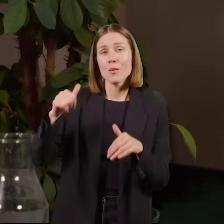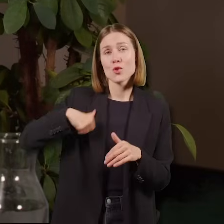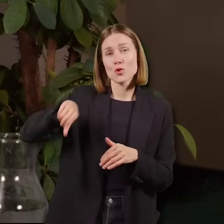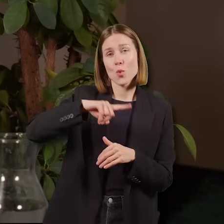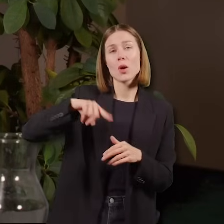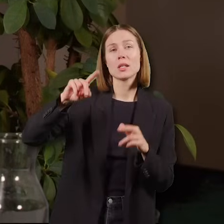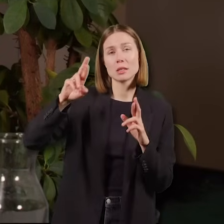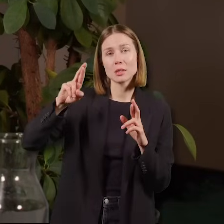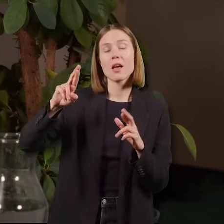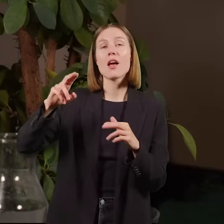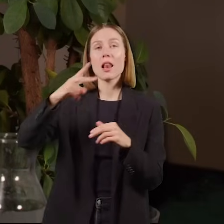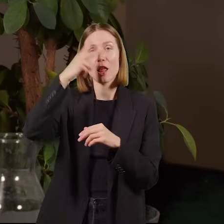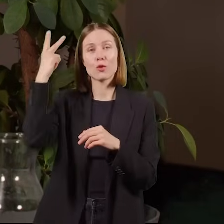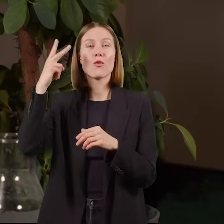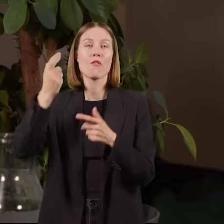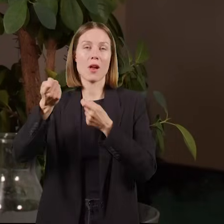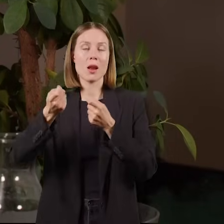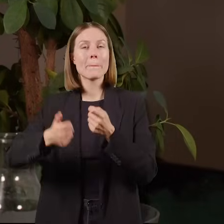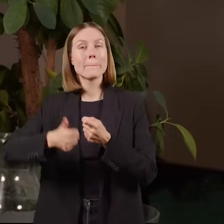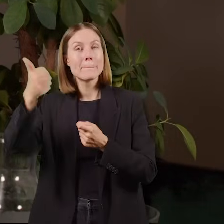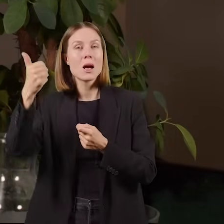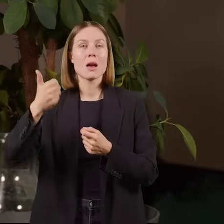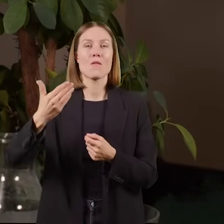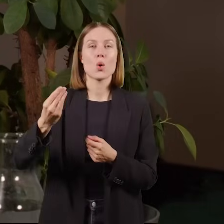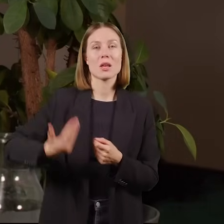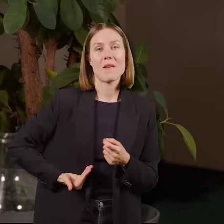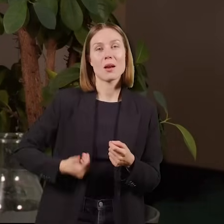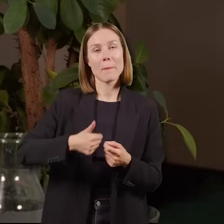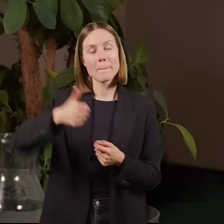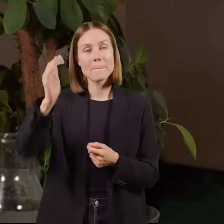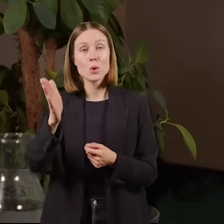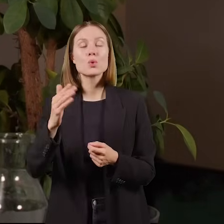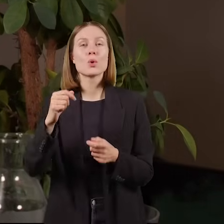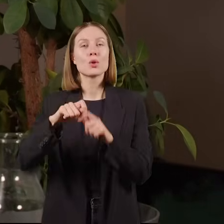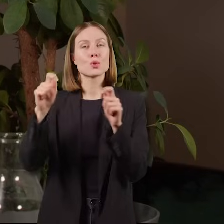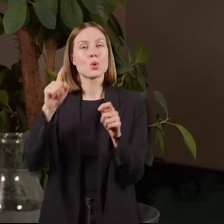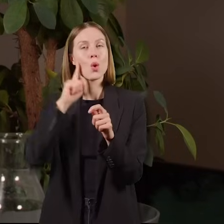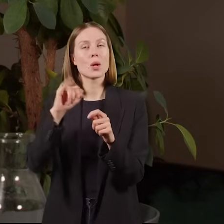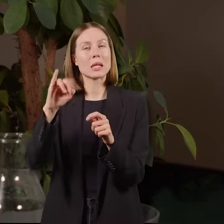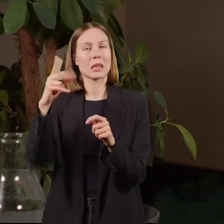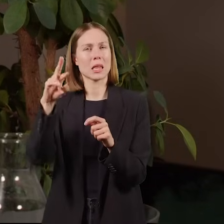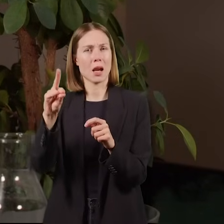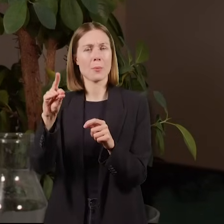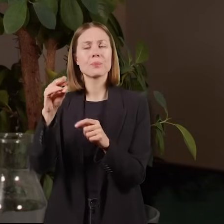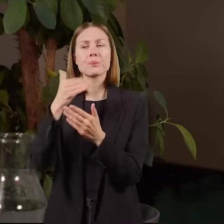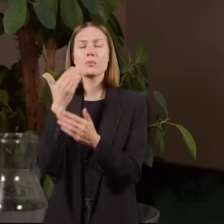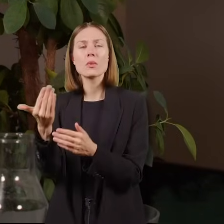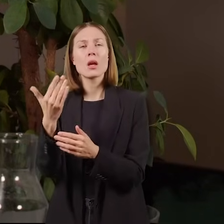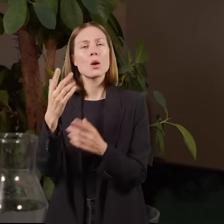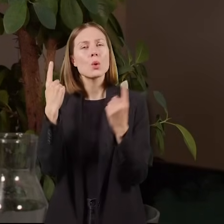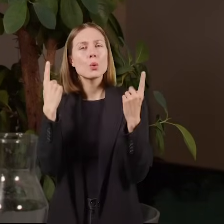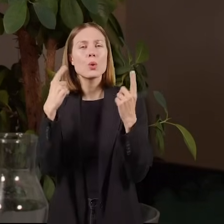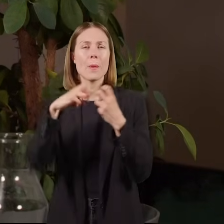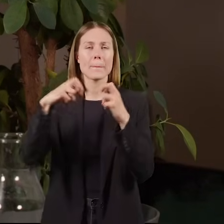jūs pagerinsit valdymą Lietuvos, pagerinsit jų gyvenimą ir aš nuo Indrės gal norėčiau vis dėlto didžiausia problema Lietuvoj, kuriai jūs